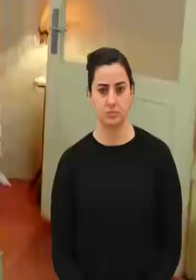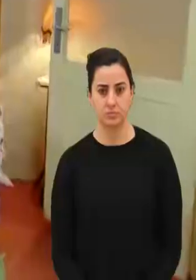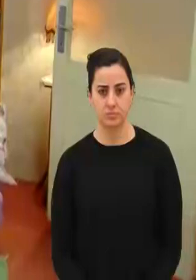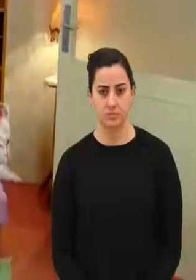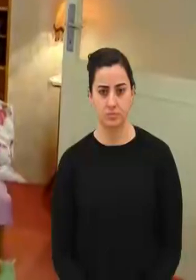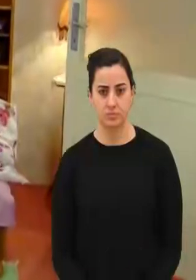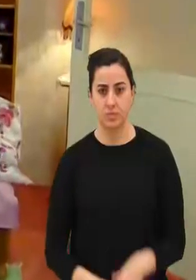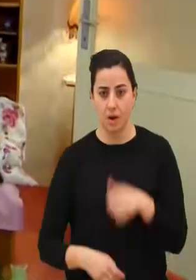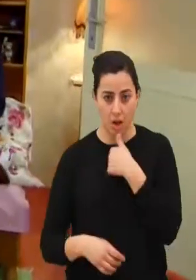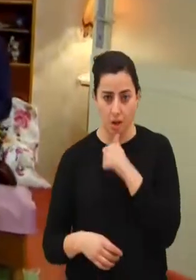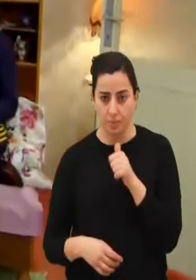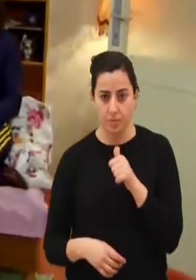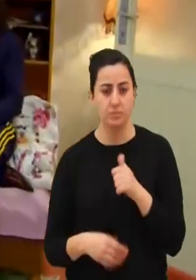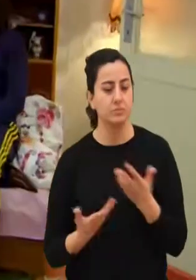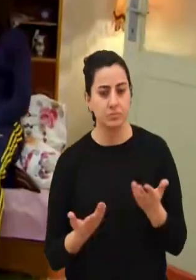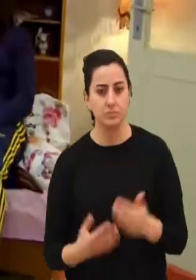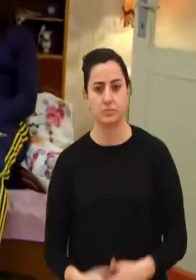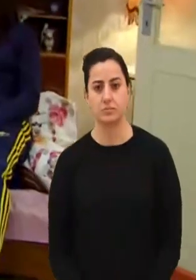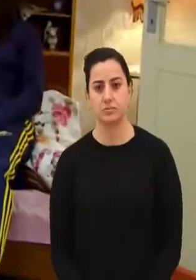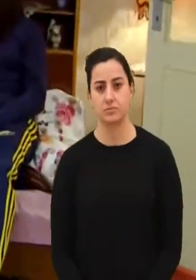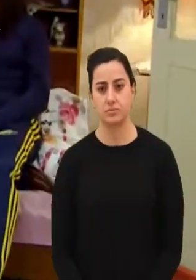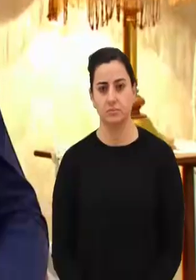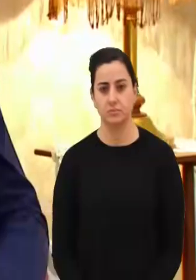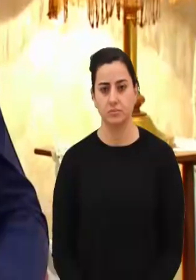Abi. Ayak ucuna oturdu.